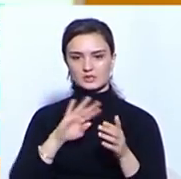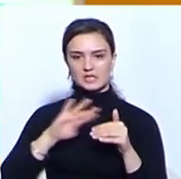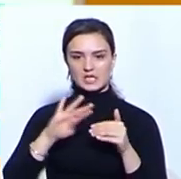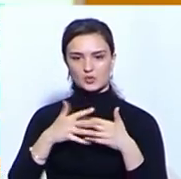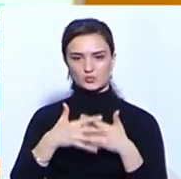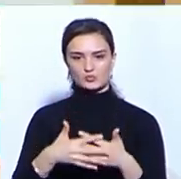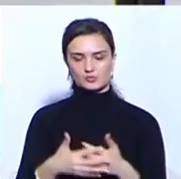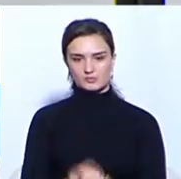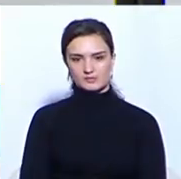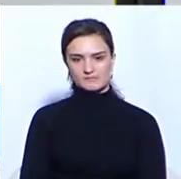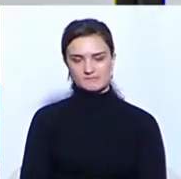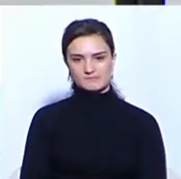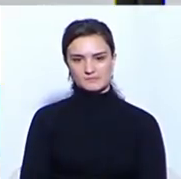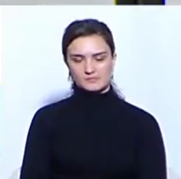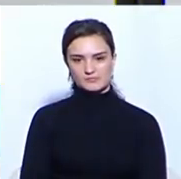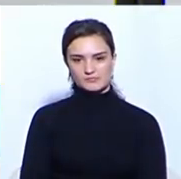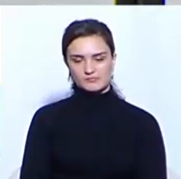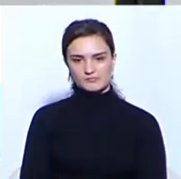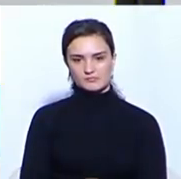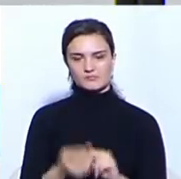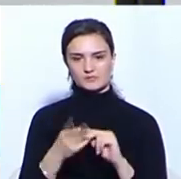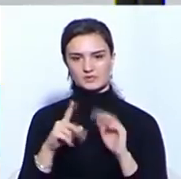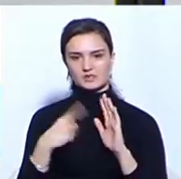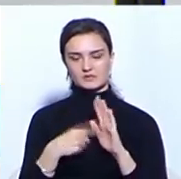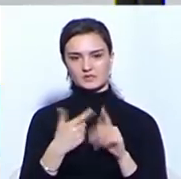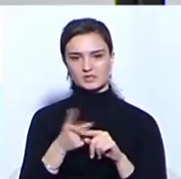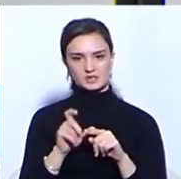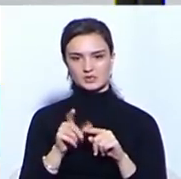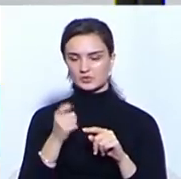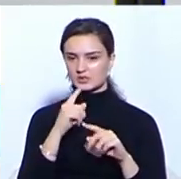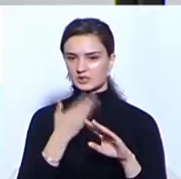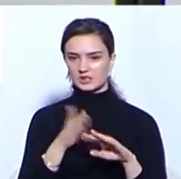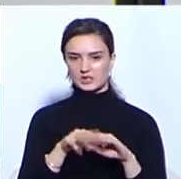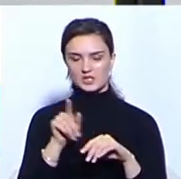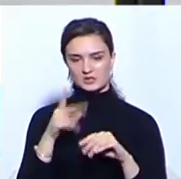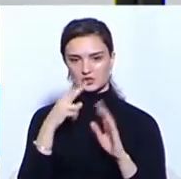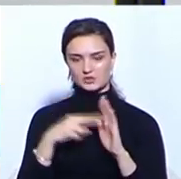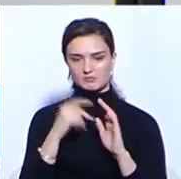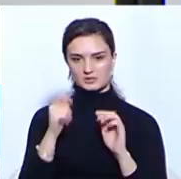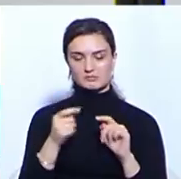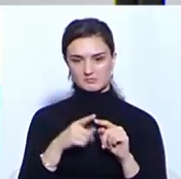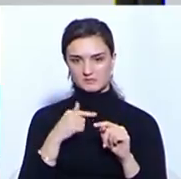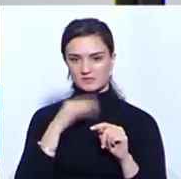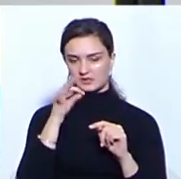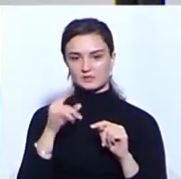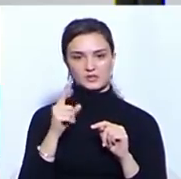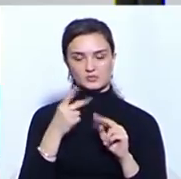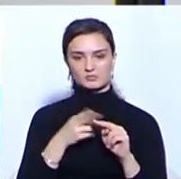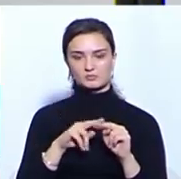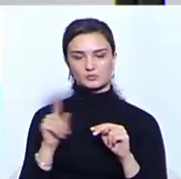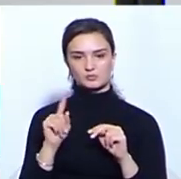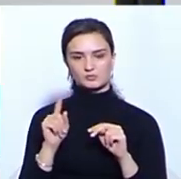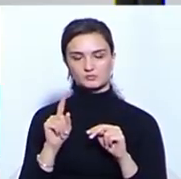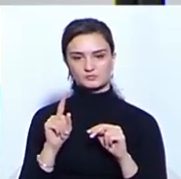გარეორსულობა? ეცეთ კითხვა ძალიან ზოგადია, ესე ცოტა ძნელი ამ კითხვაზე პასუხის გასცემა და მე თქვენ გეტყვით ახლა რატომ, იმიტომ